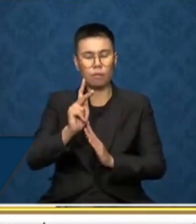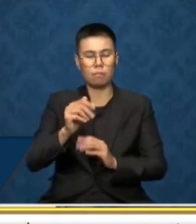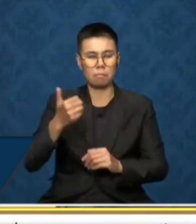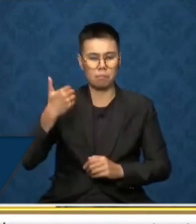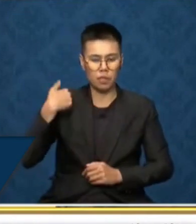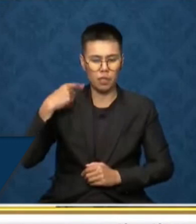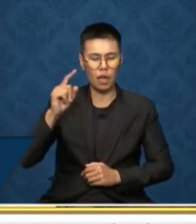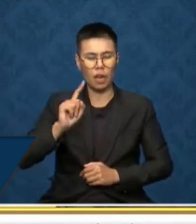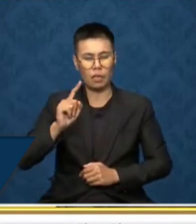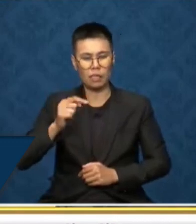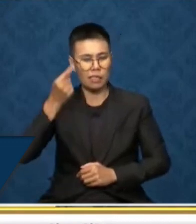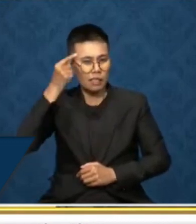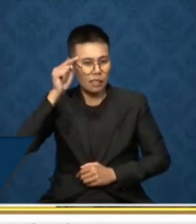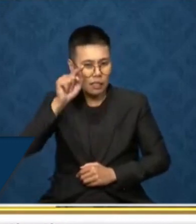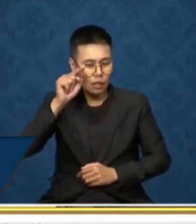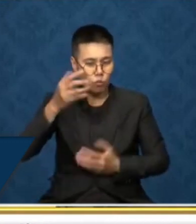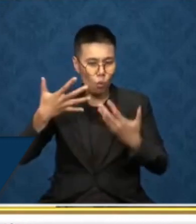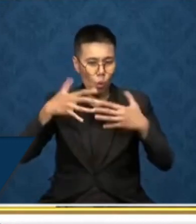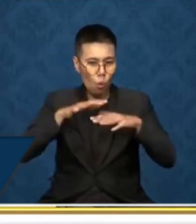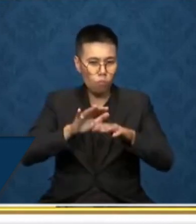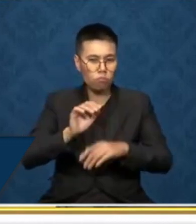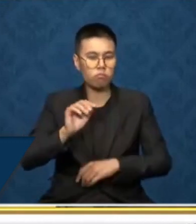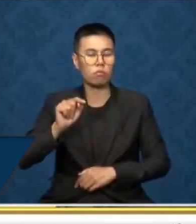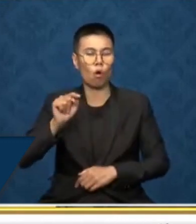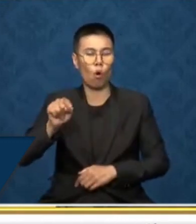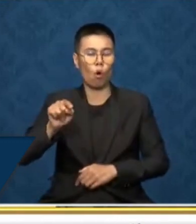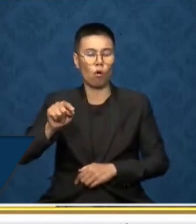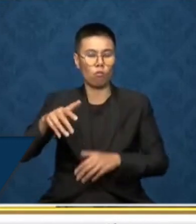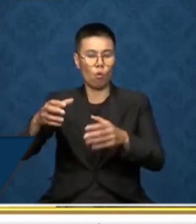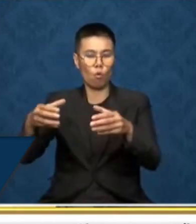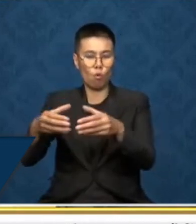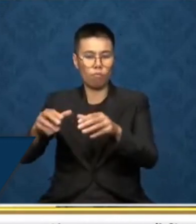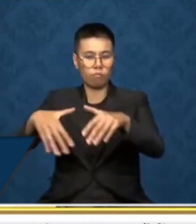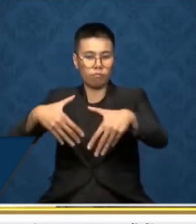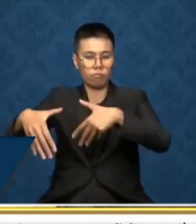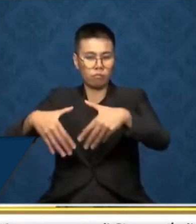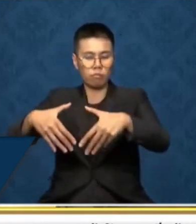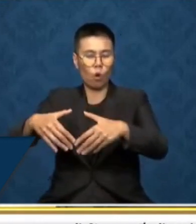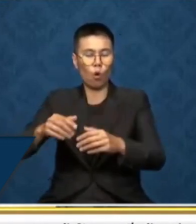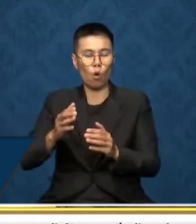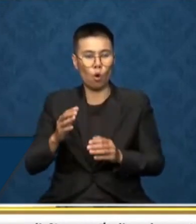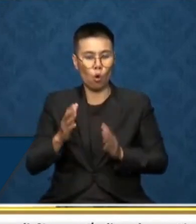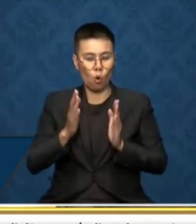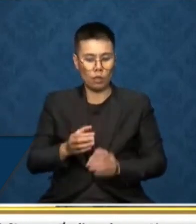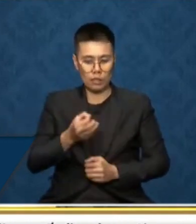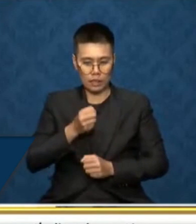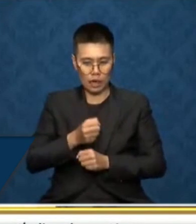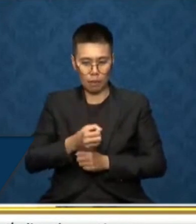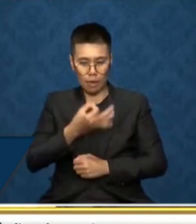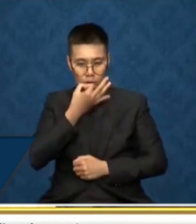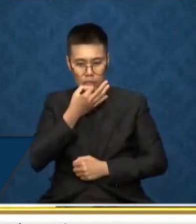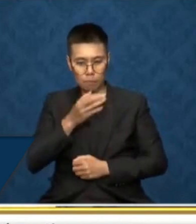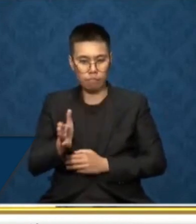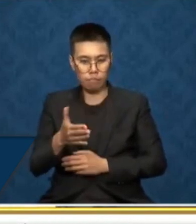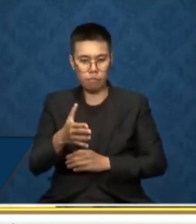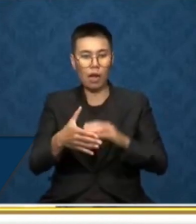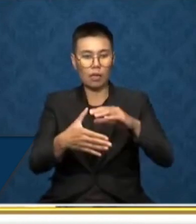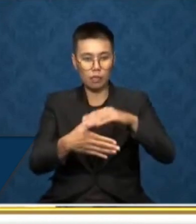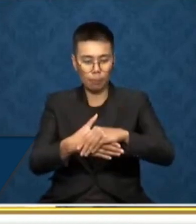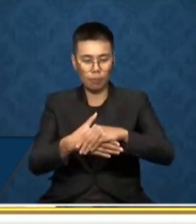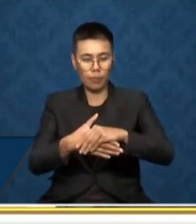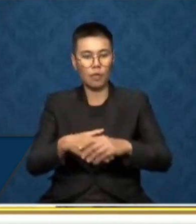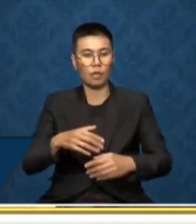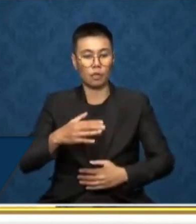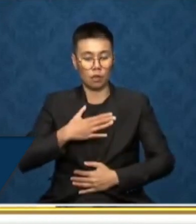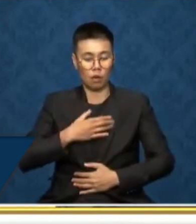นั้นไม่ได้คำนึงถึงการมีส่วนร่วมของพี่น้องประชาชนโดยเฉพาะที่เป็นชาวประมงเองที่มีส่วนได้เสียโดยตรงนะครับเพราะนั้นเ